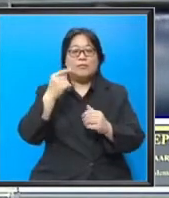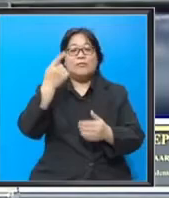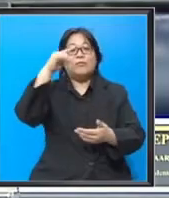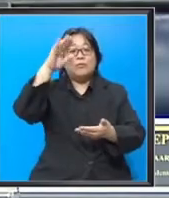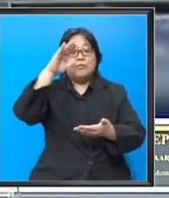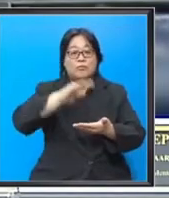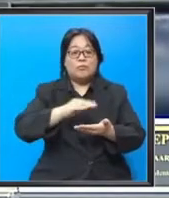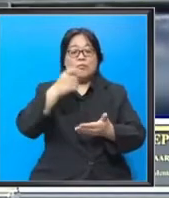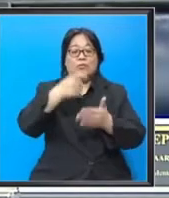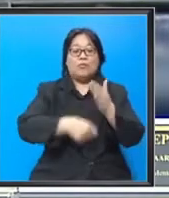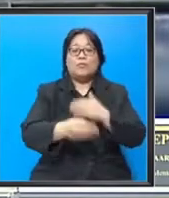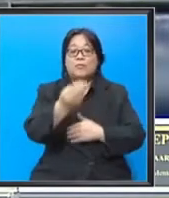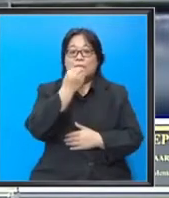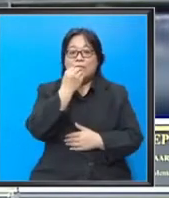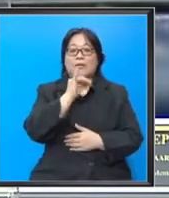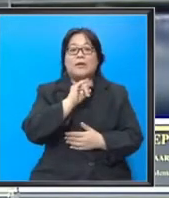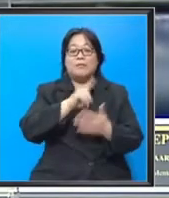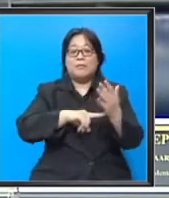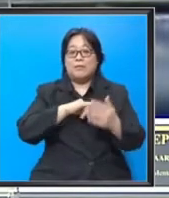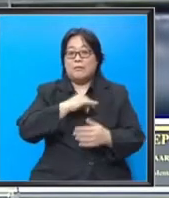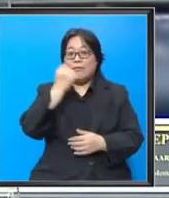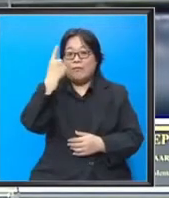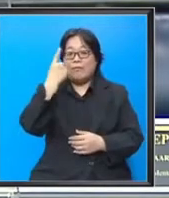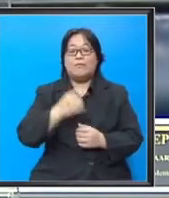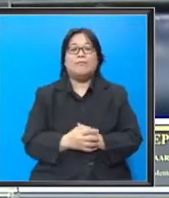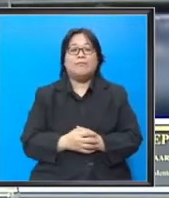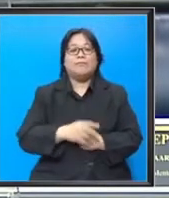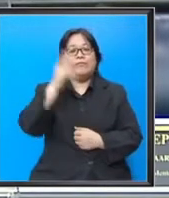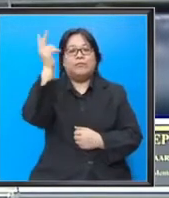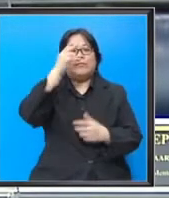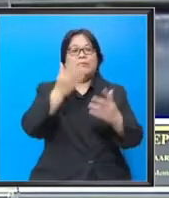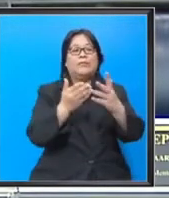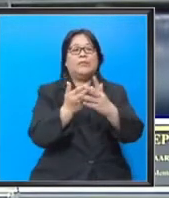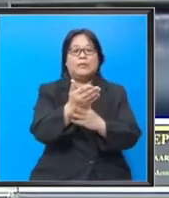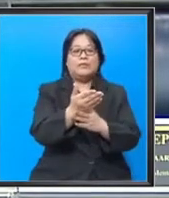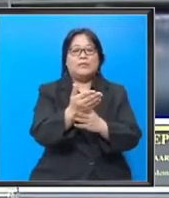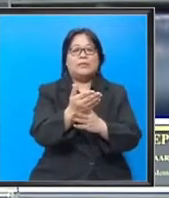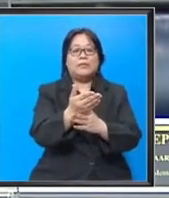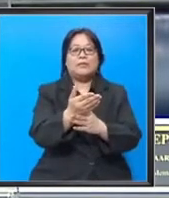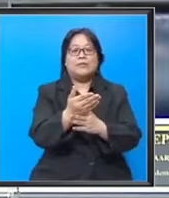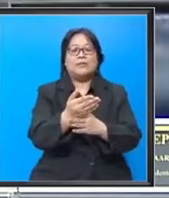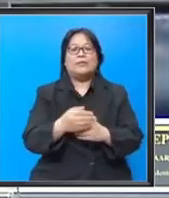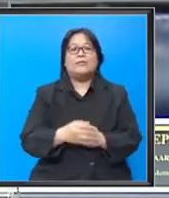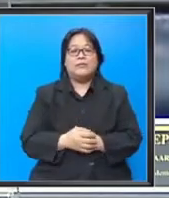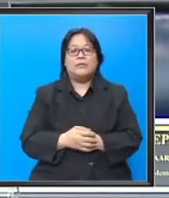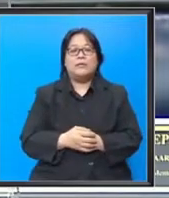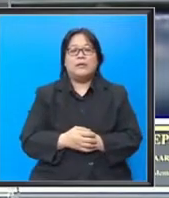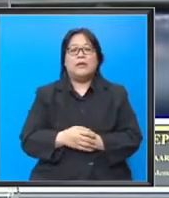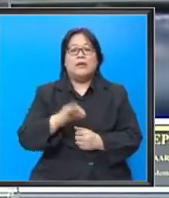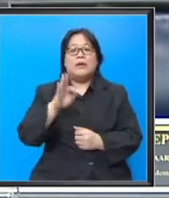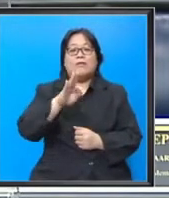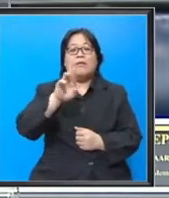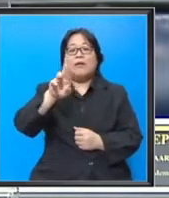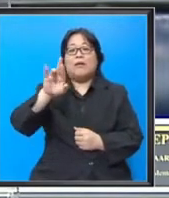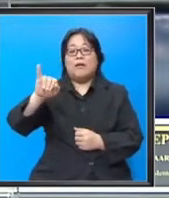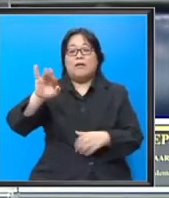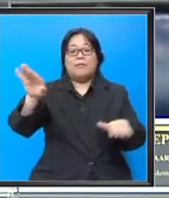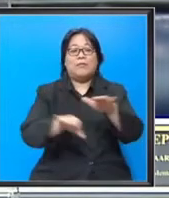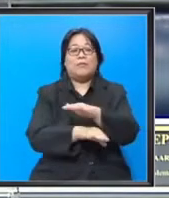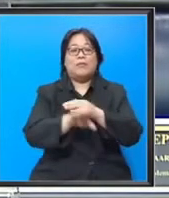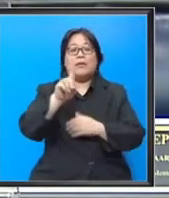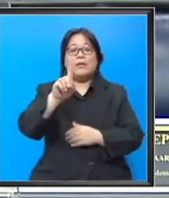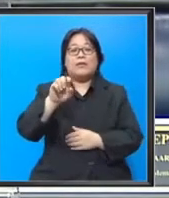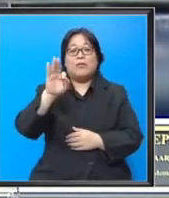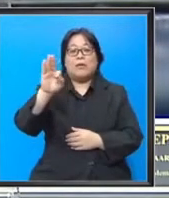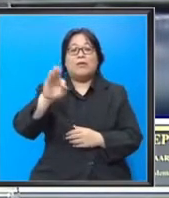mengurangkan kos makanan ikan yang dapat menjadi kerajaan melalui fisheries research Institute evaray dibawa jabatan